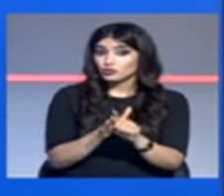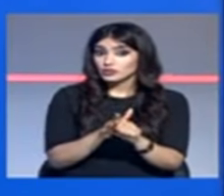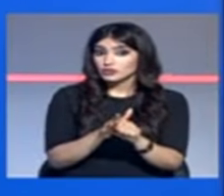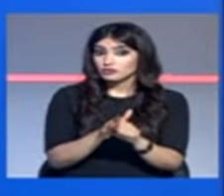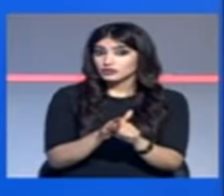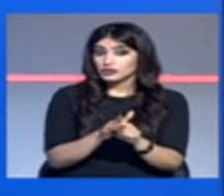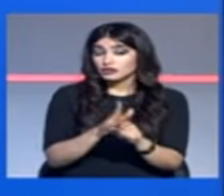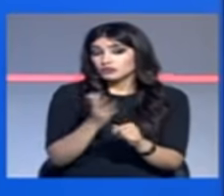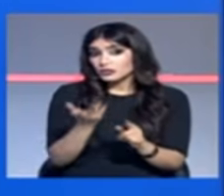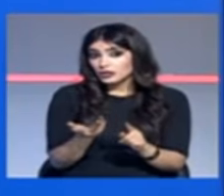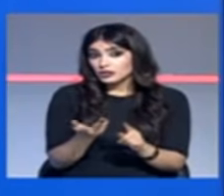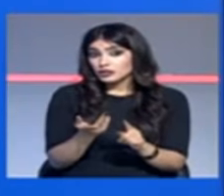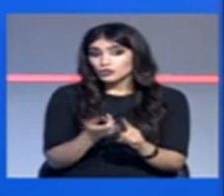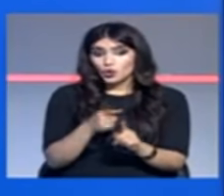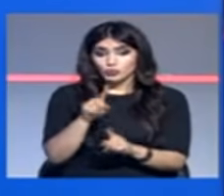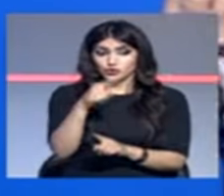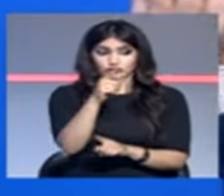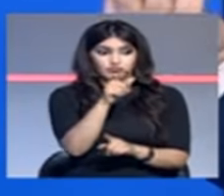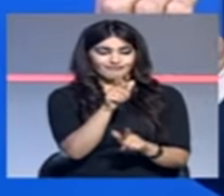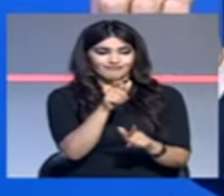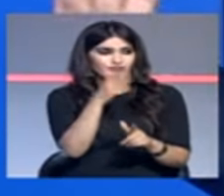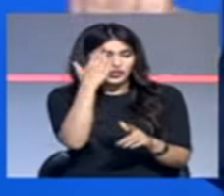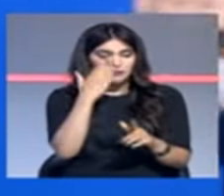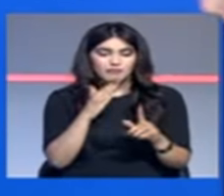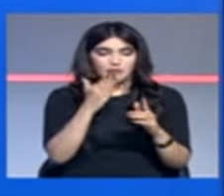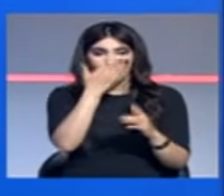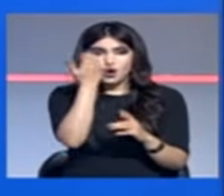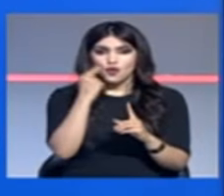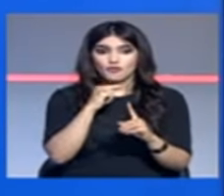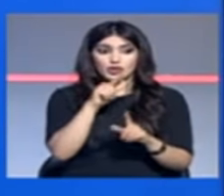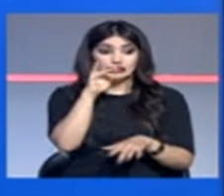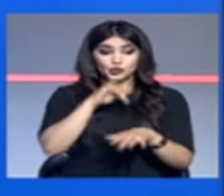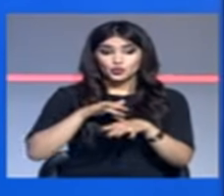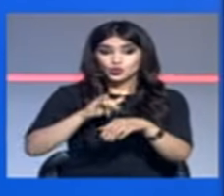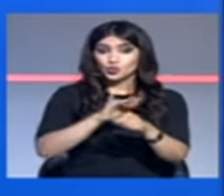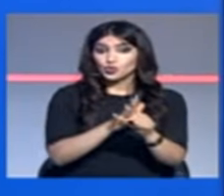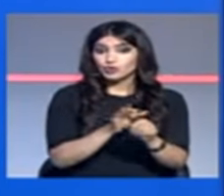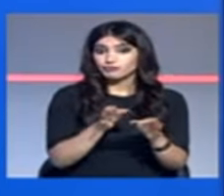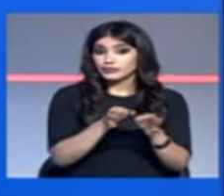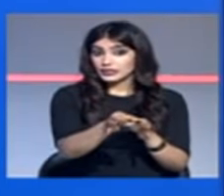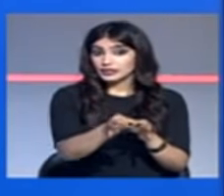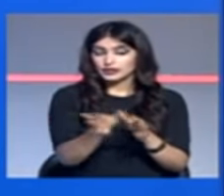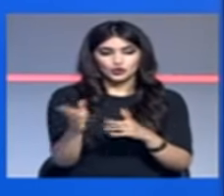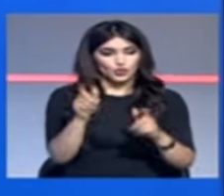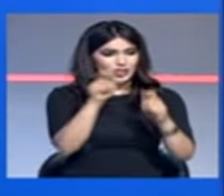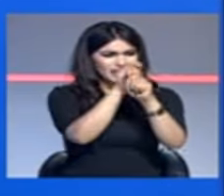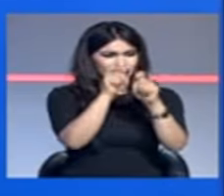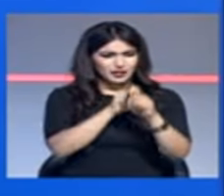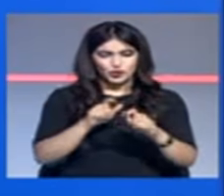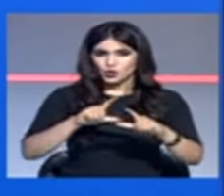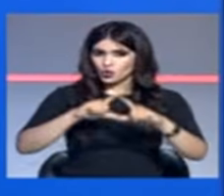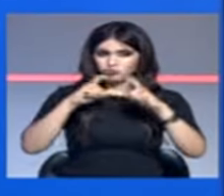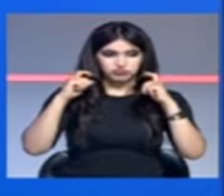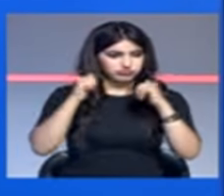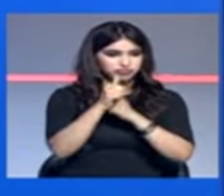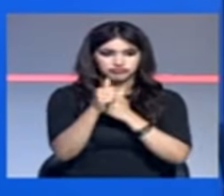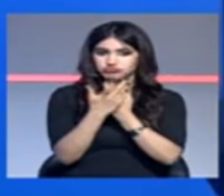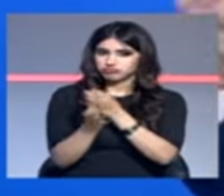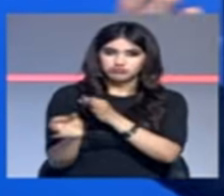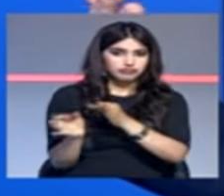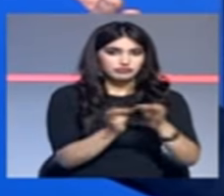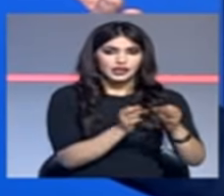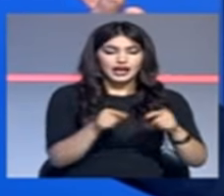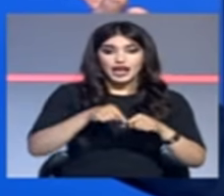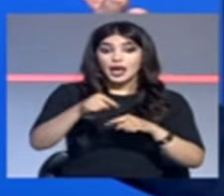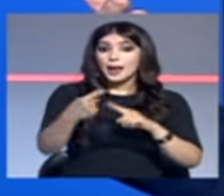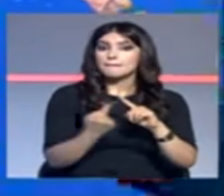نيه فاسده من عبد معين ما يعرفش على روحه يجيب الكورونا، دونك كيف نحتاتوا هكا نخليو هالايامات